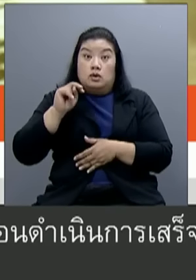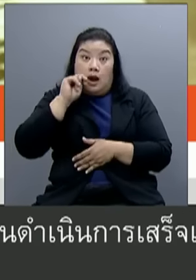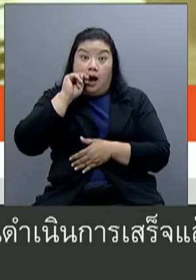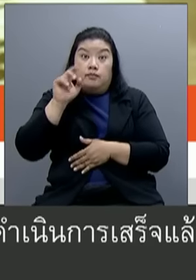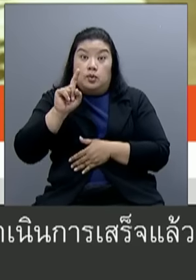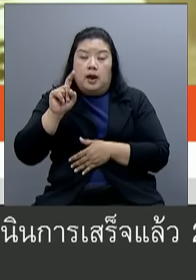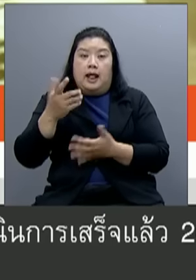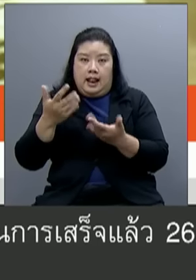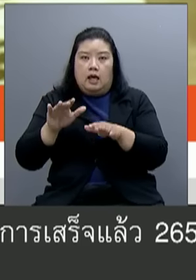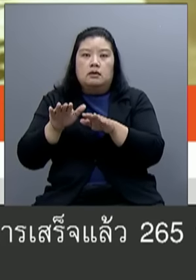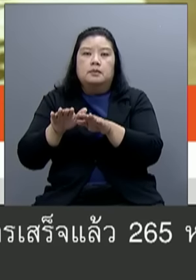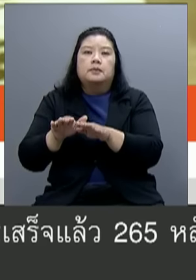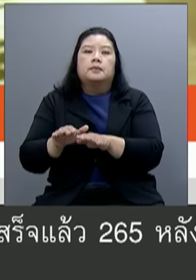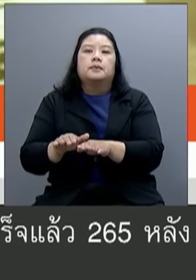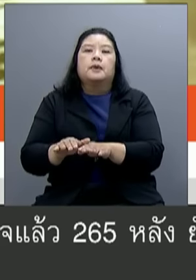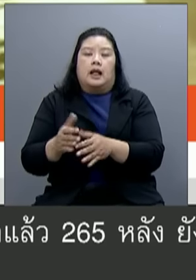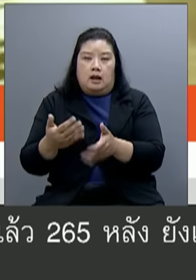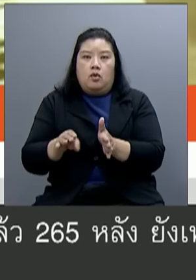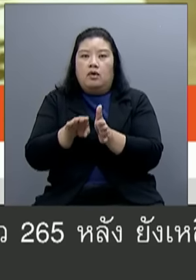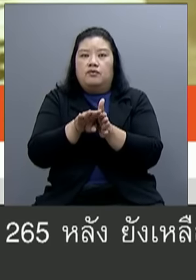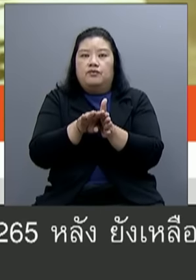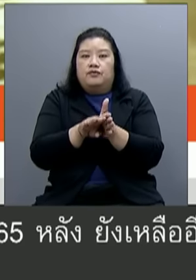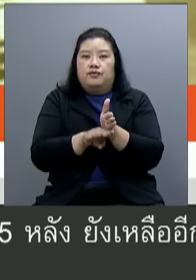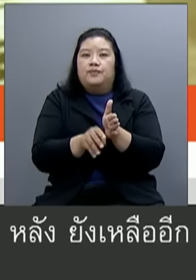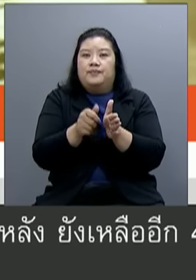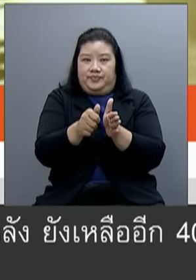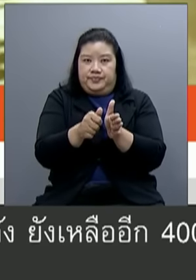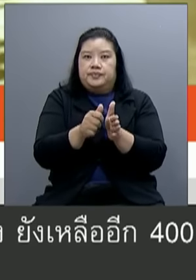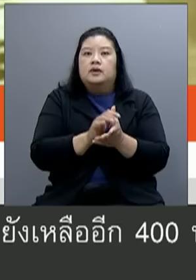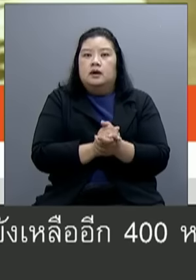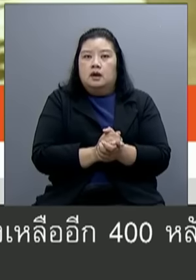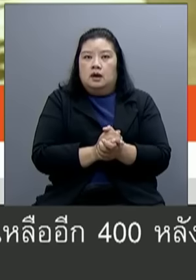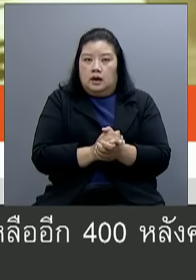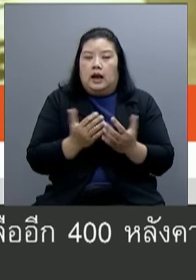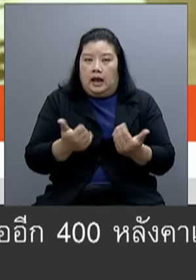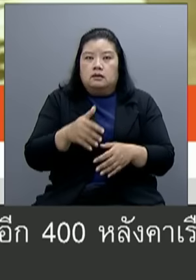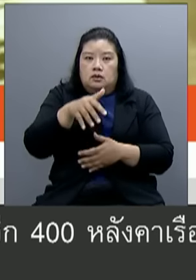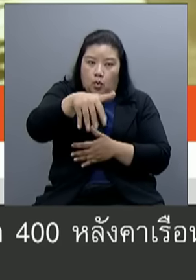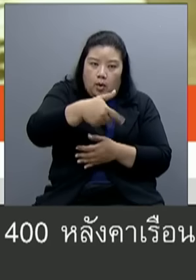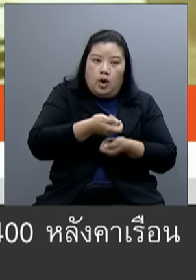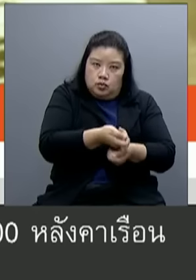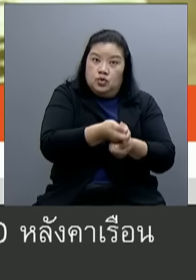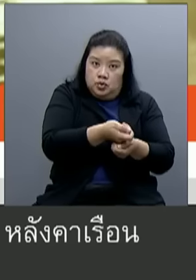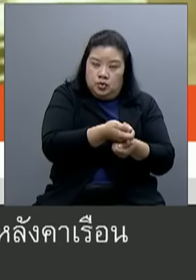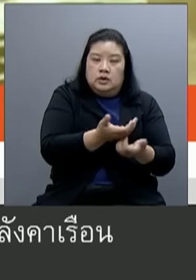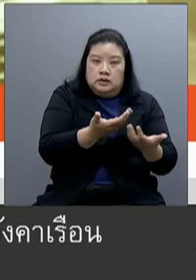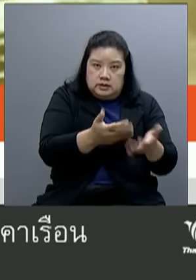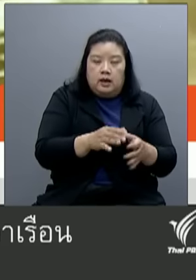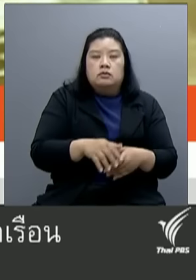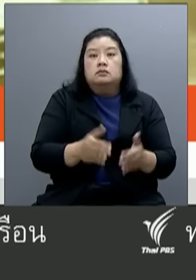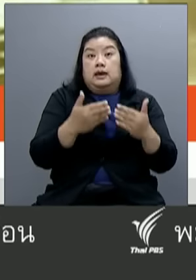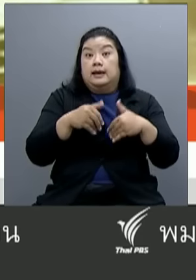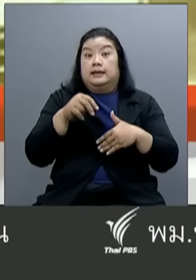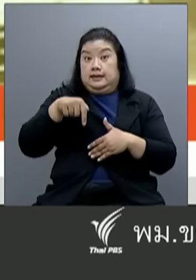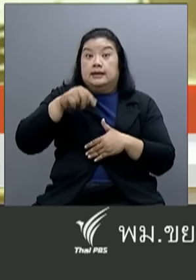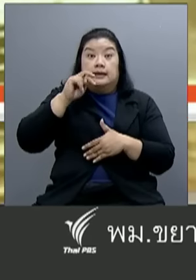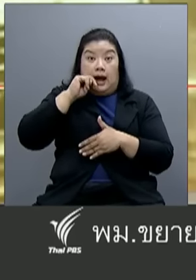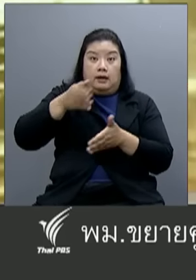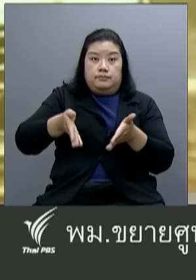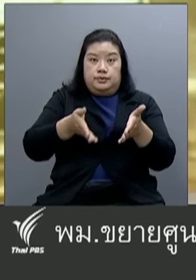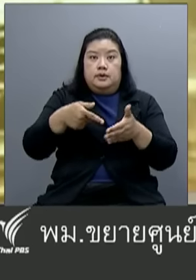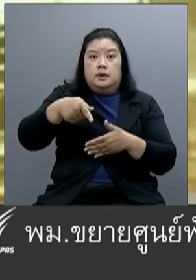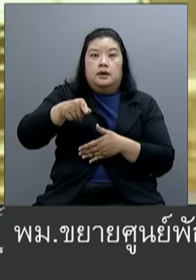กลับเข้าสู่ตลิ่งหมดแล้วนะครับก็อยู่ในช่วงของการฟื้นฟูนะครับในส่วนของลำน้ำปิงนะครับก็ณขณะนี้ครับ